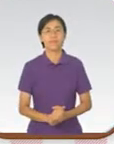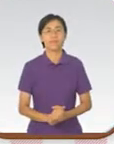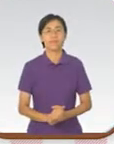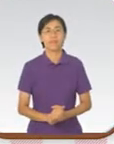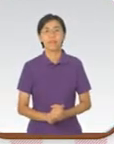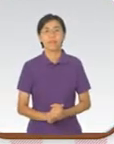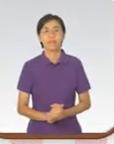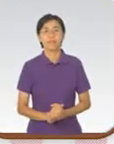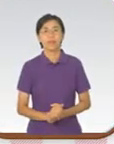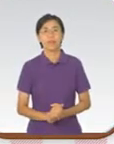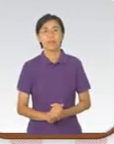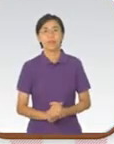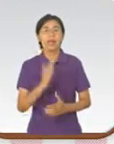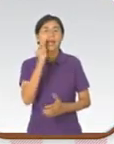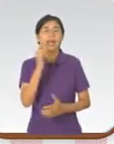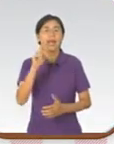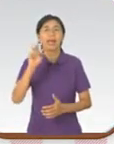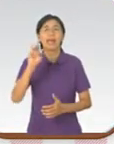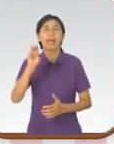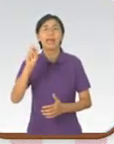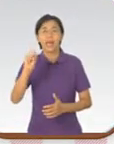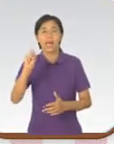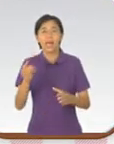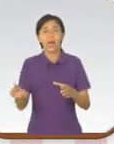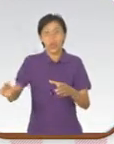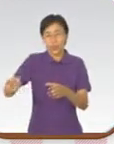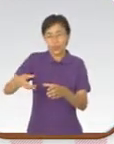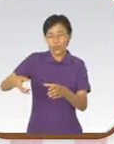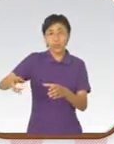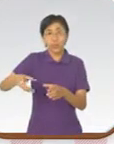น ี้ ก็เดี๋ยวใส่ครีมลงไปได้เลย